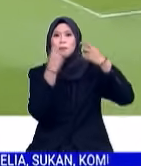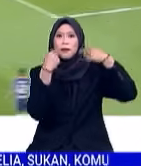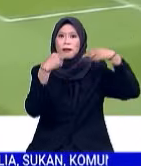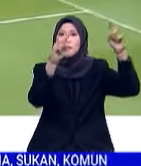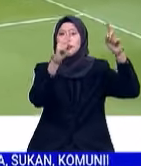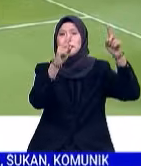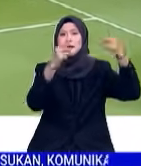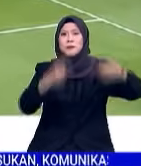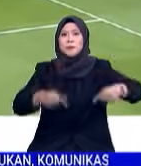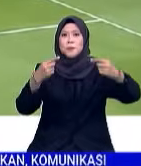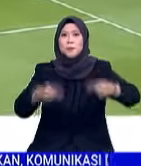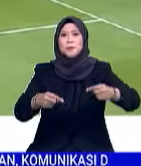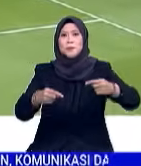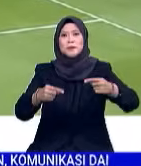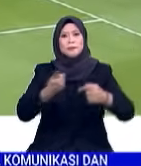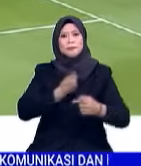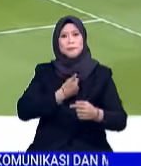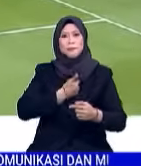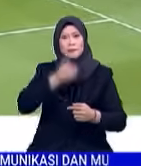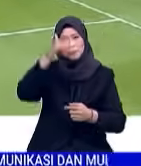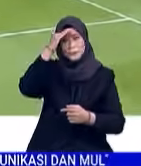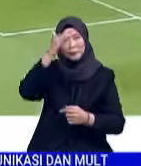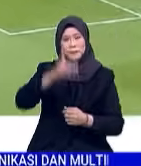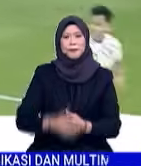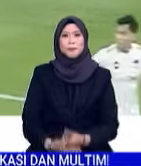cemerlang beraksi di gelanggang sendiri.